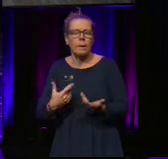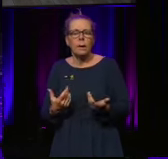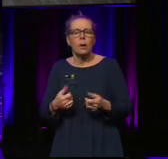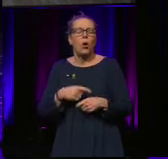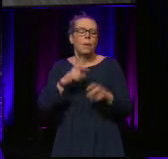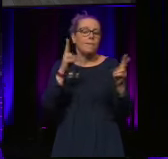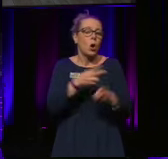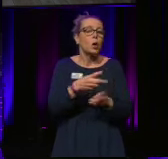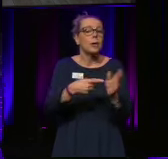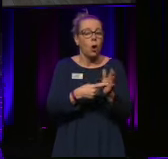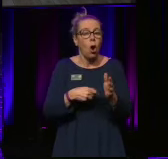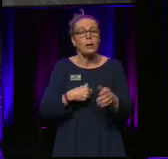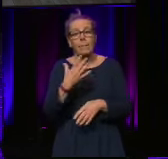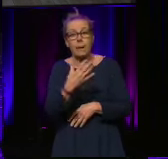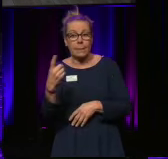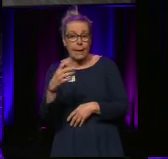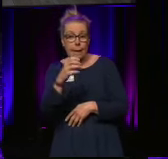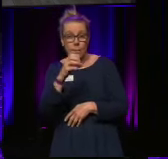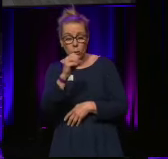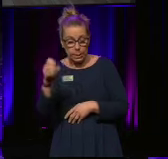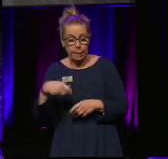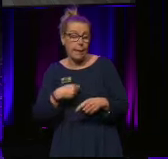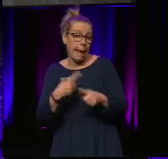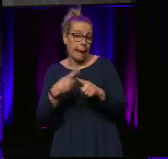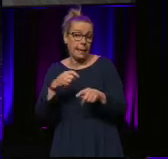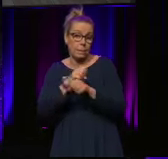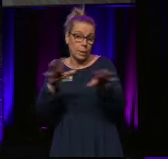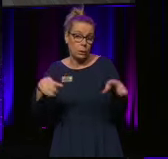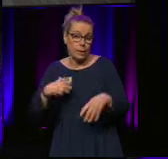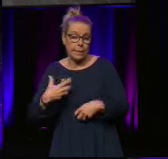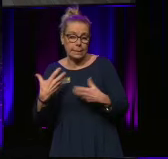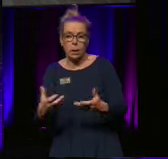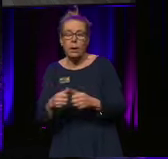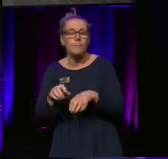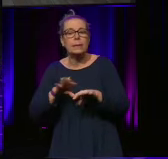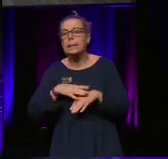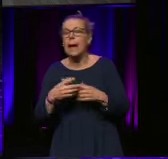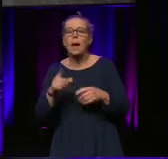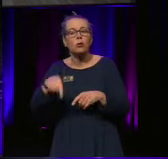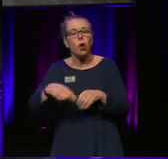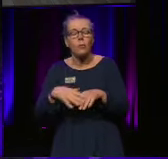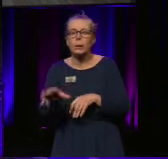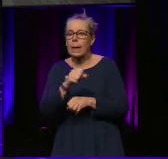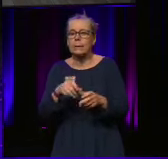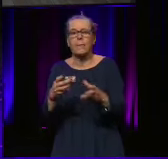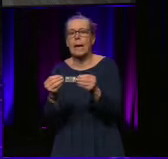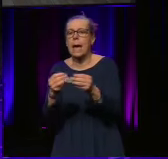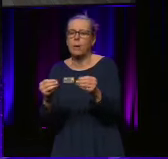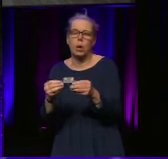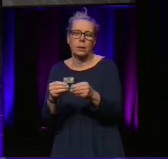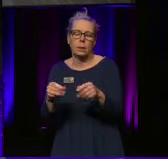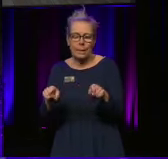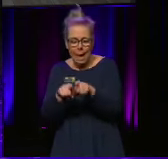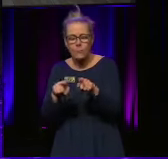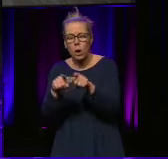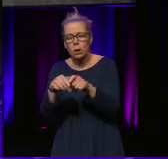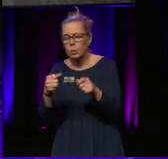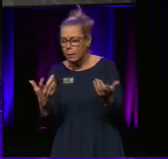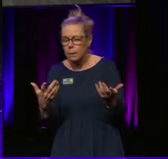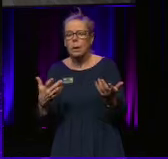den antas med 51%, alltså enkel majoritet i riksdagen. Det är ingen kvorumregel och inget krav på att alla är närvarande. Så det behöver inte vara 175 ledamöter, utan